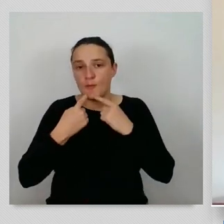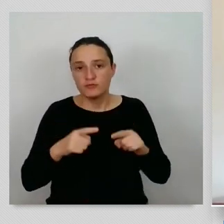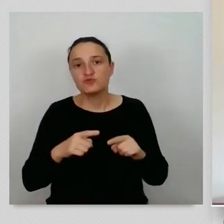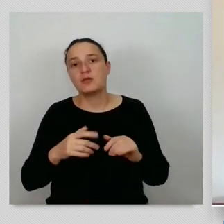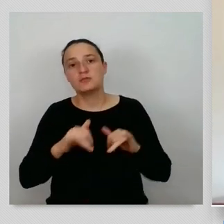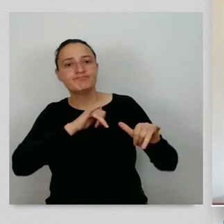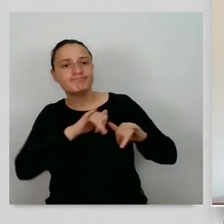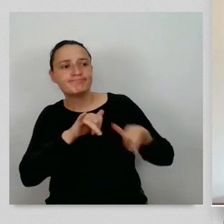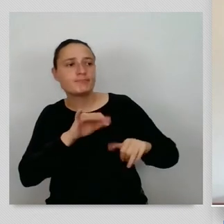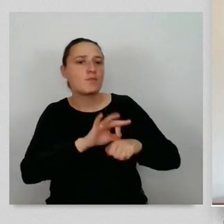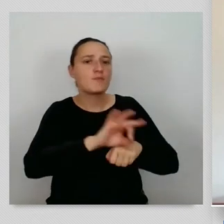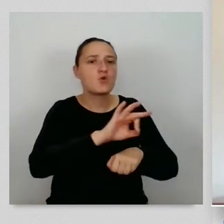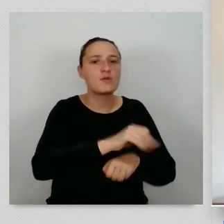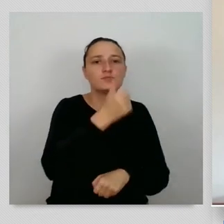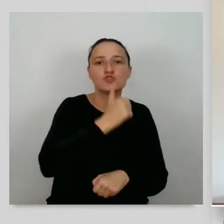programu